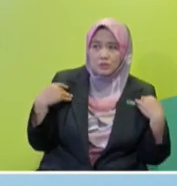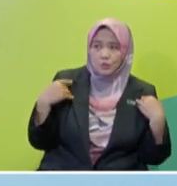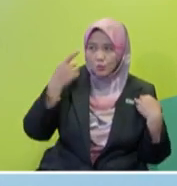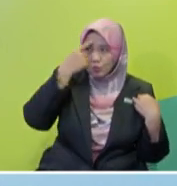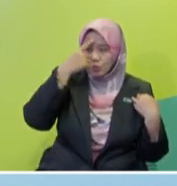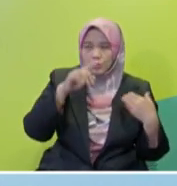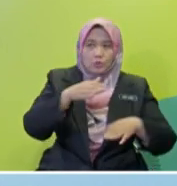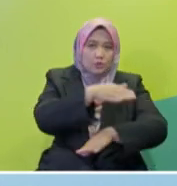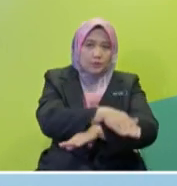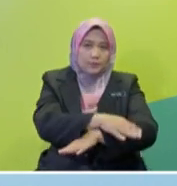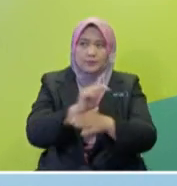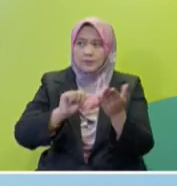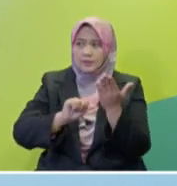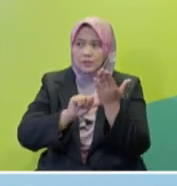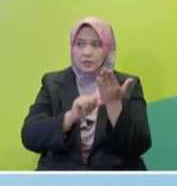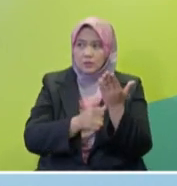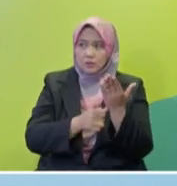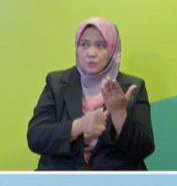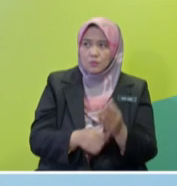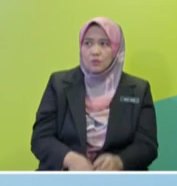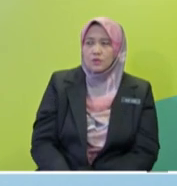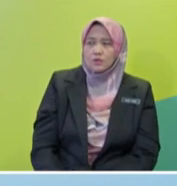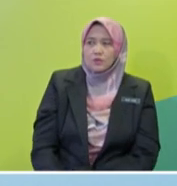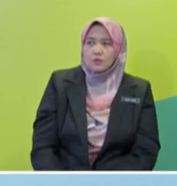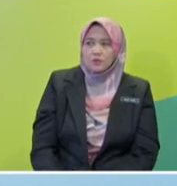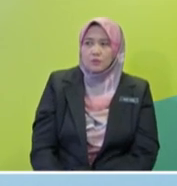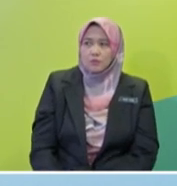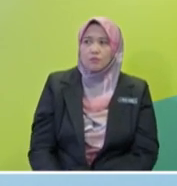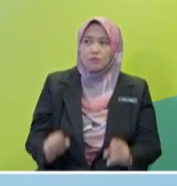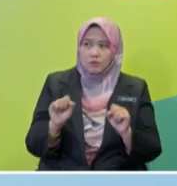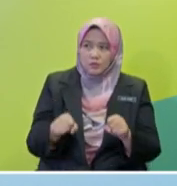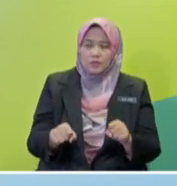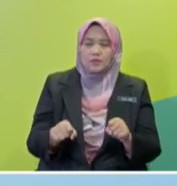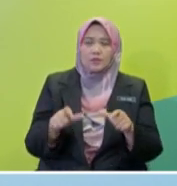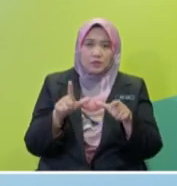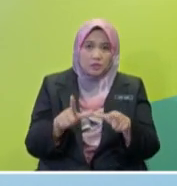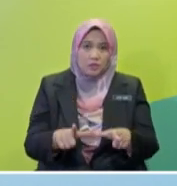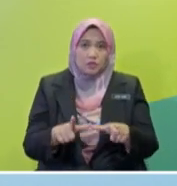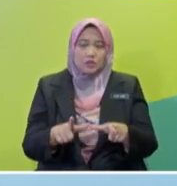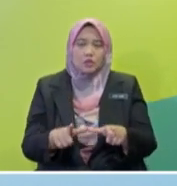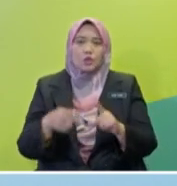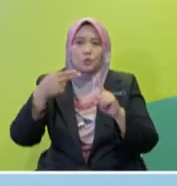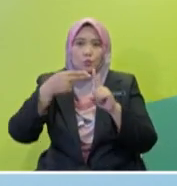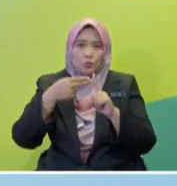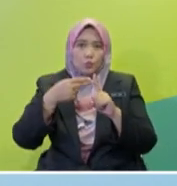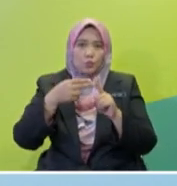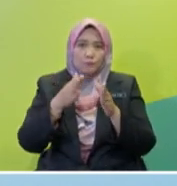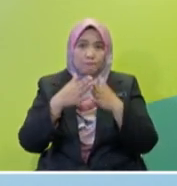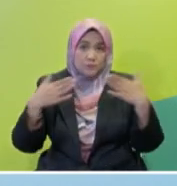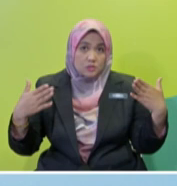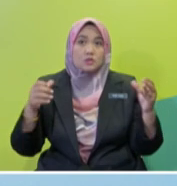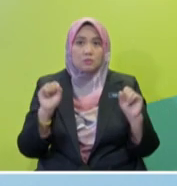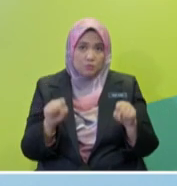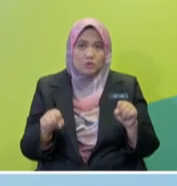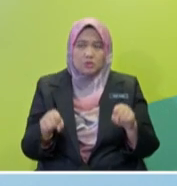dia juga boleh ditulis dengan menggunakan huruf besar sama juga dengan body jadi body itu kalau kita